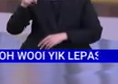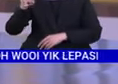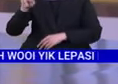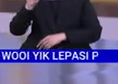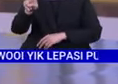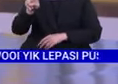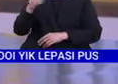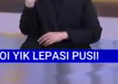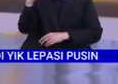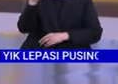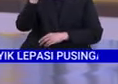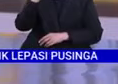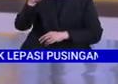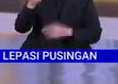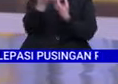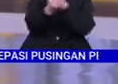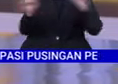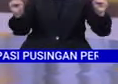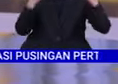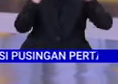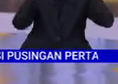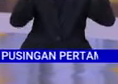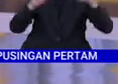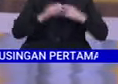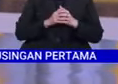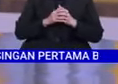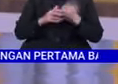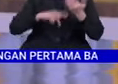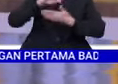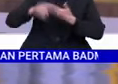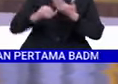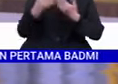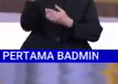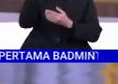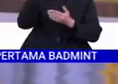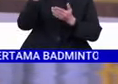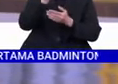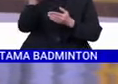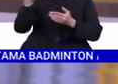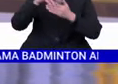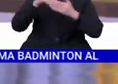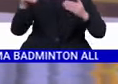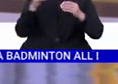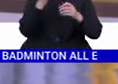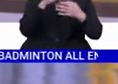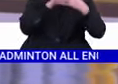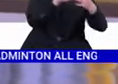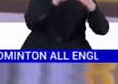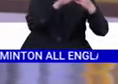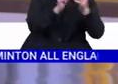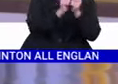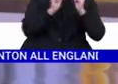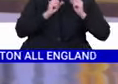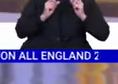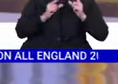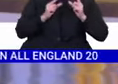1345 mite berjaya disiapkan Project bernilai 18005 itu hasil kerjasama Syarikat swasta